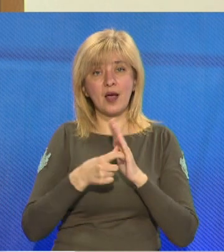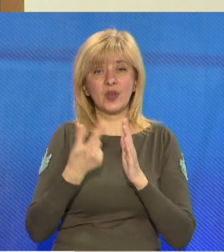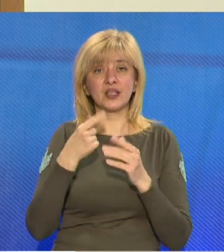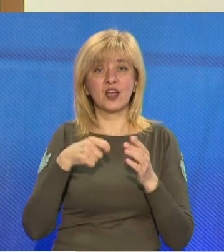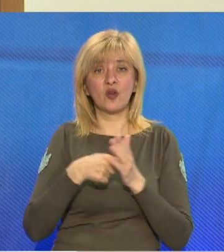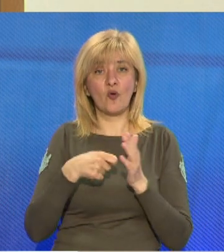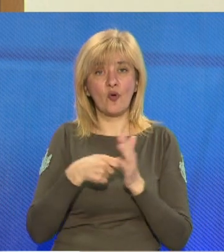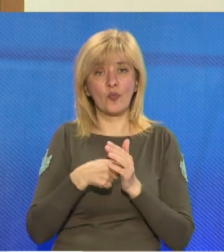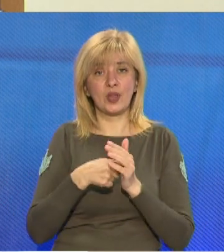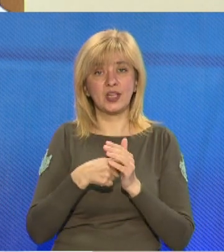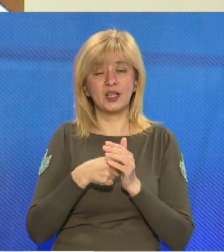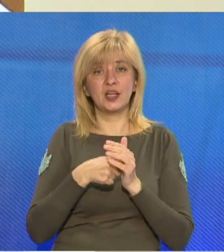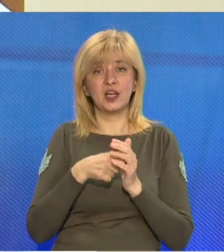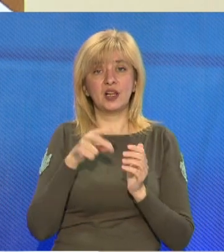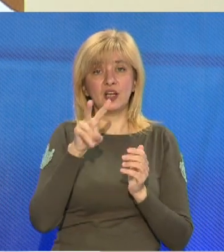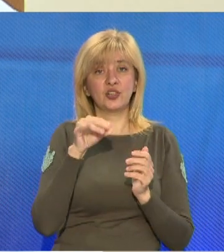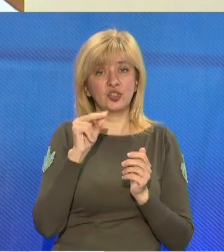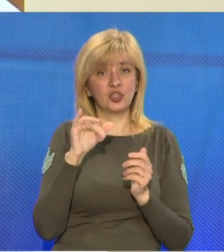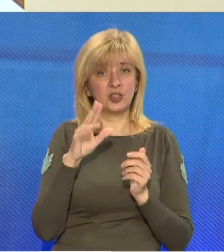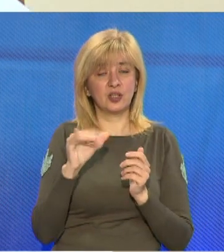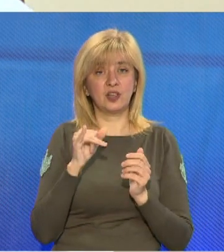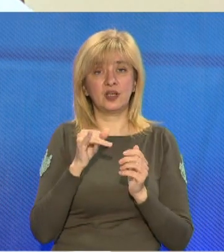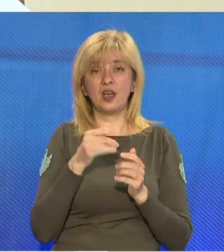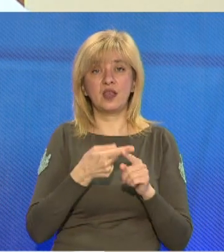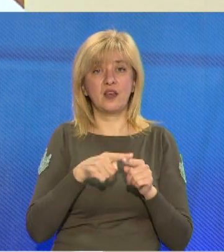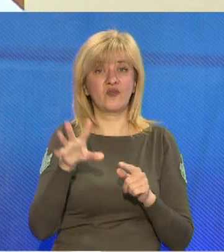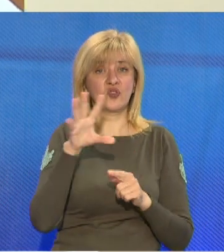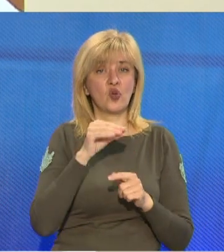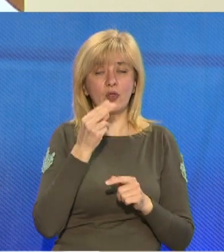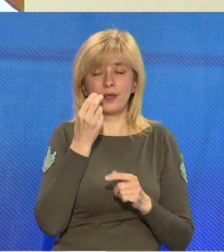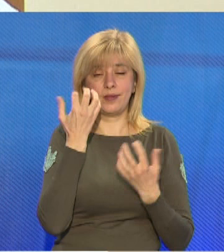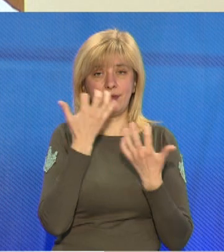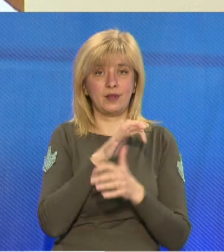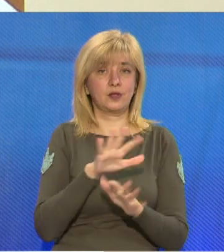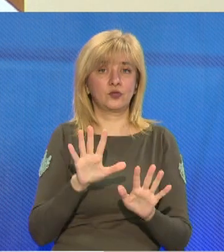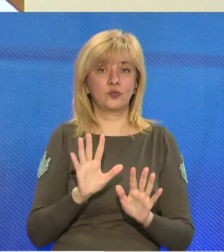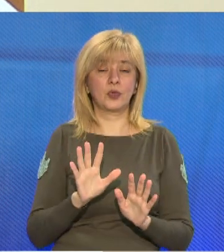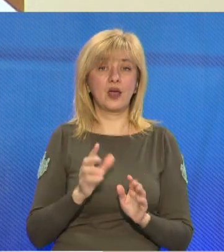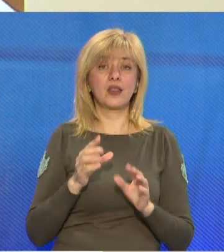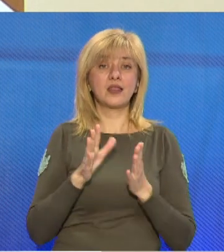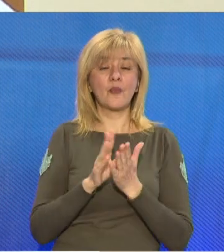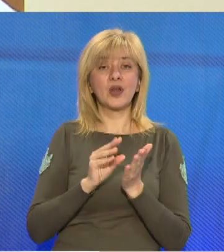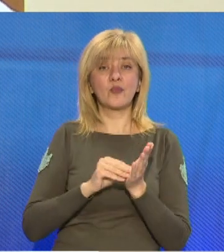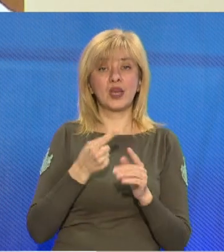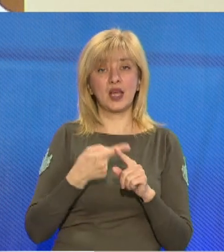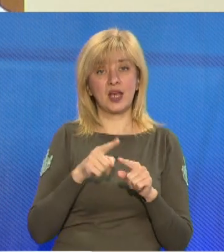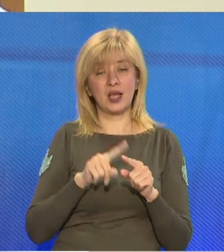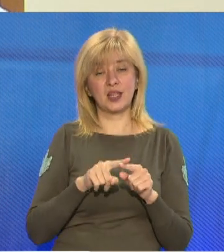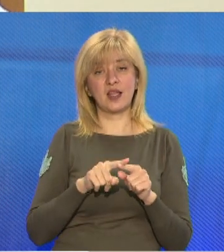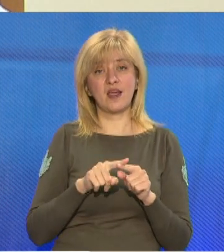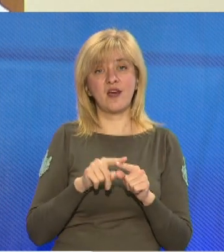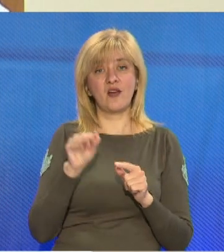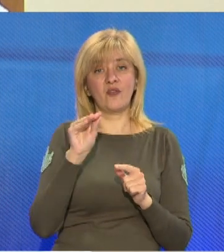их, помогают их растить, это всё недоступно. И на примере вот этой муравьиной фермы